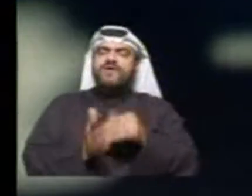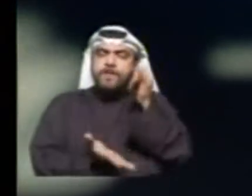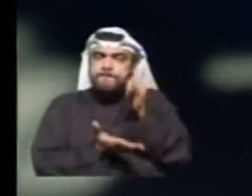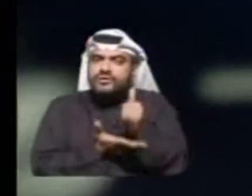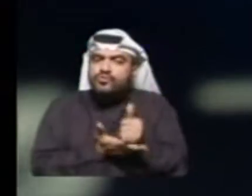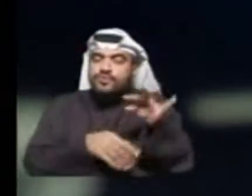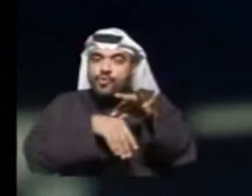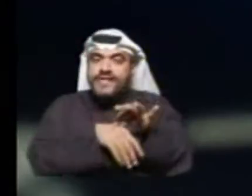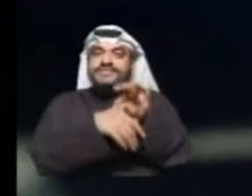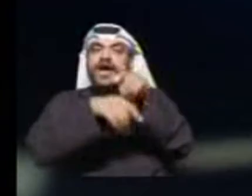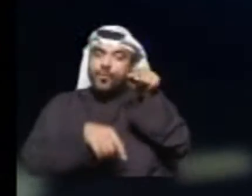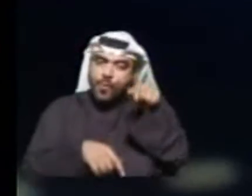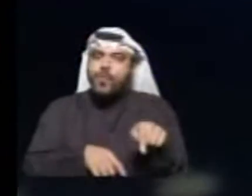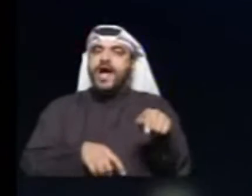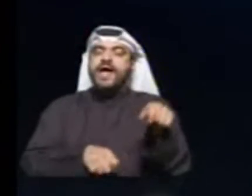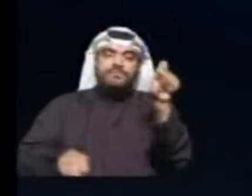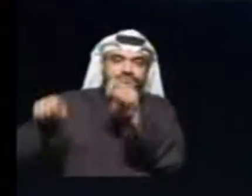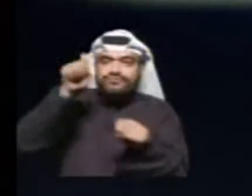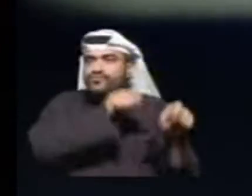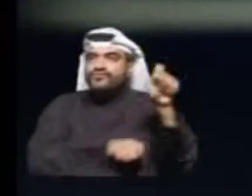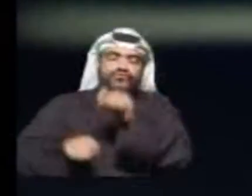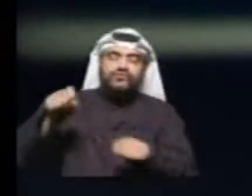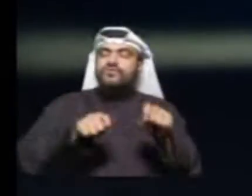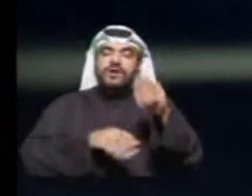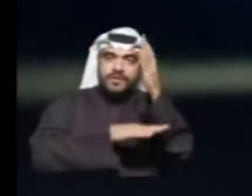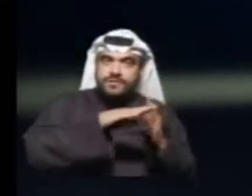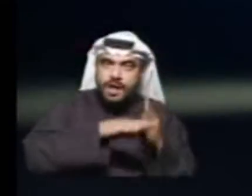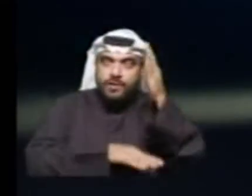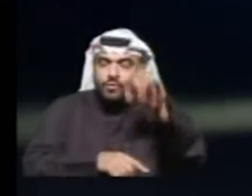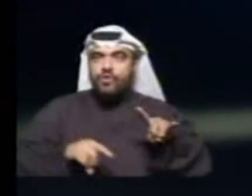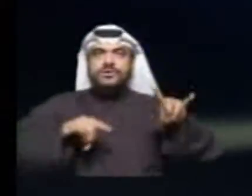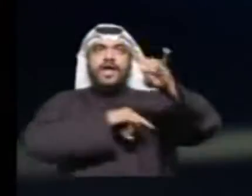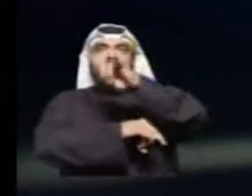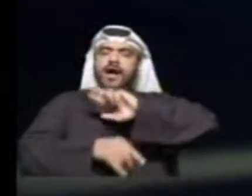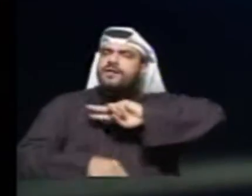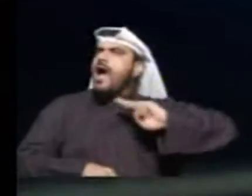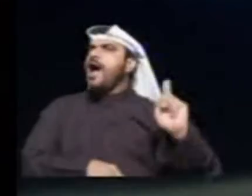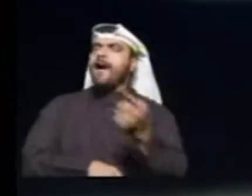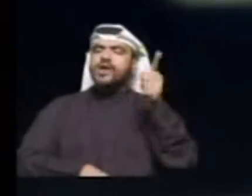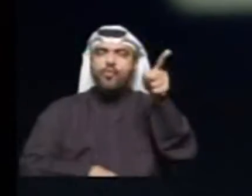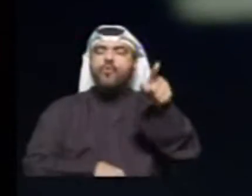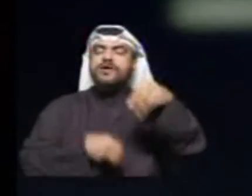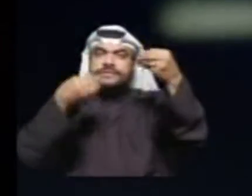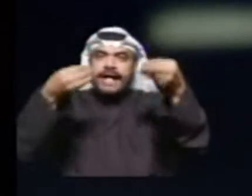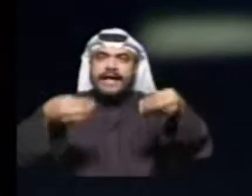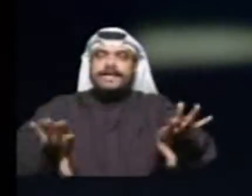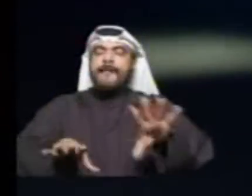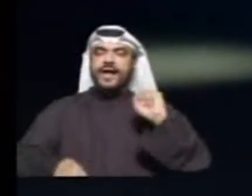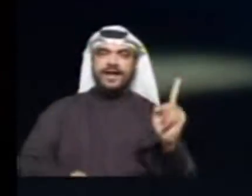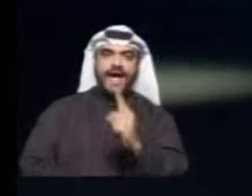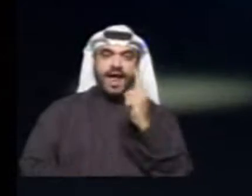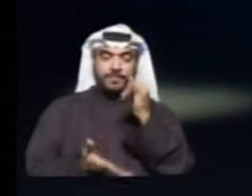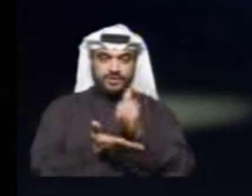تنموية شاملة مبنية على رؤية حضرة صاحب السمو أمير البلاد الشيخ صباح الأحمد الجابر الصباح حفظه الله